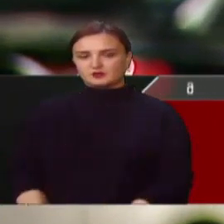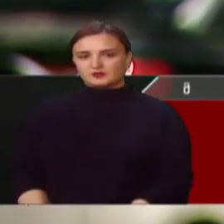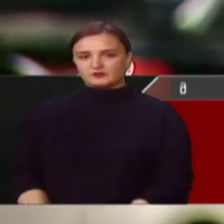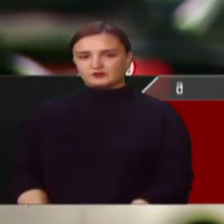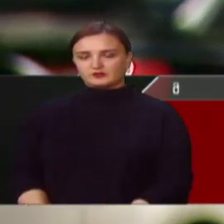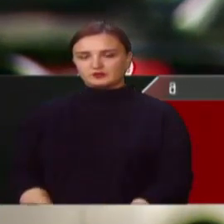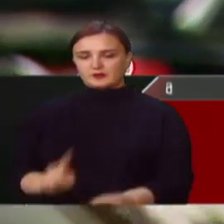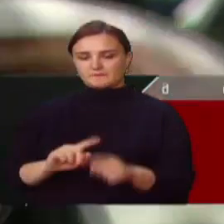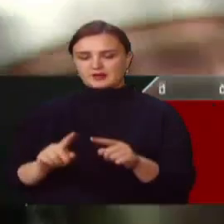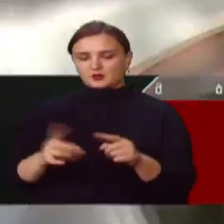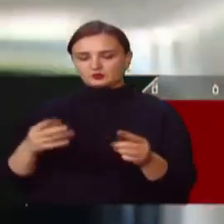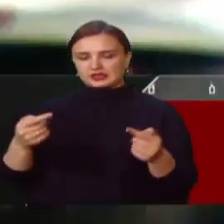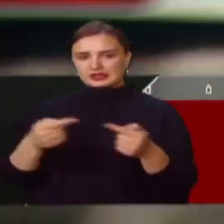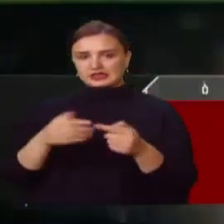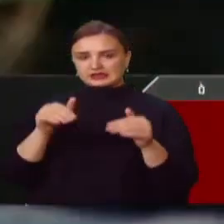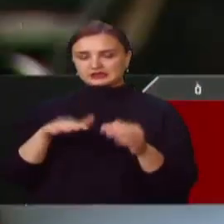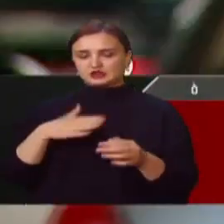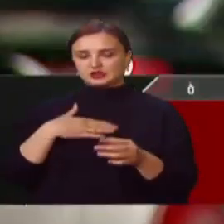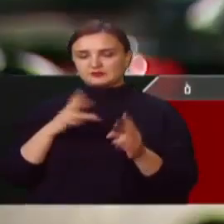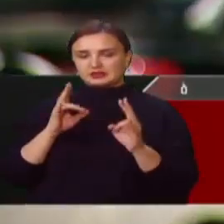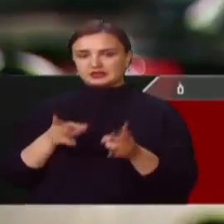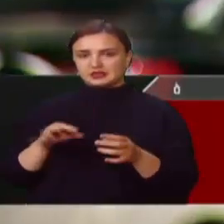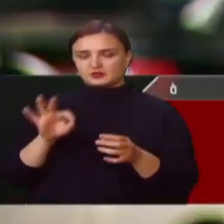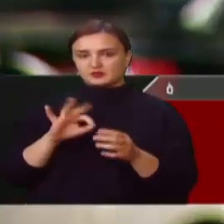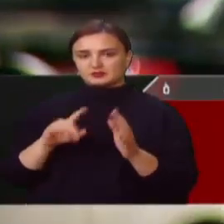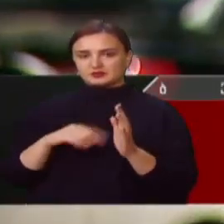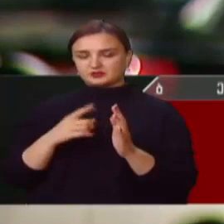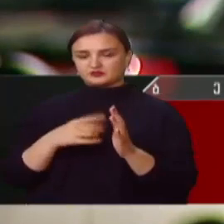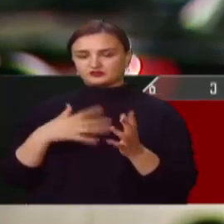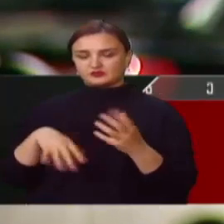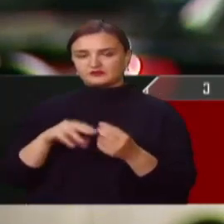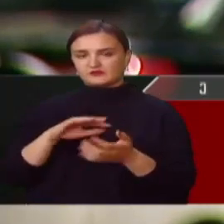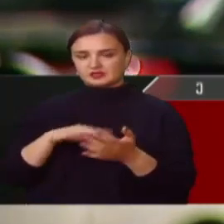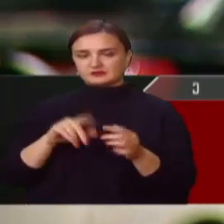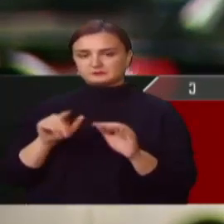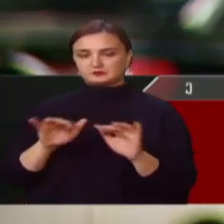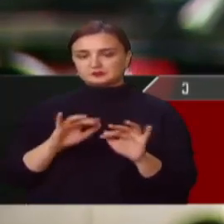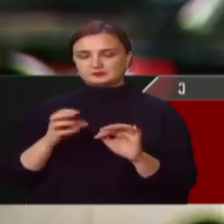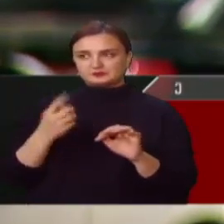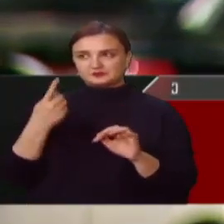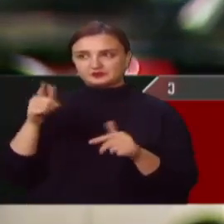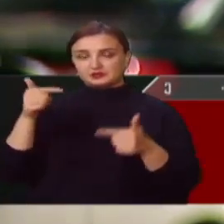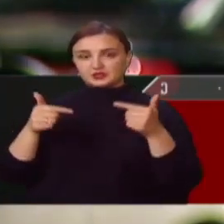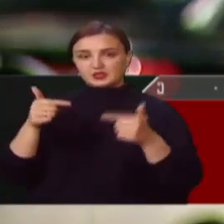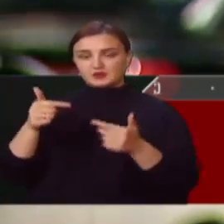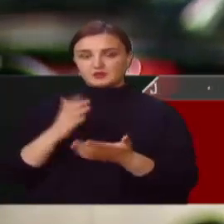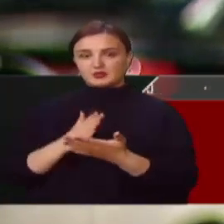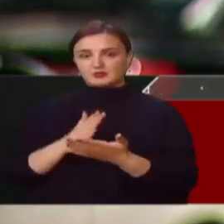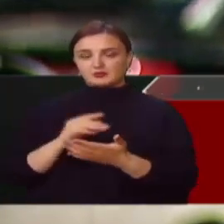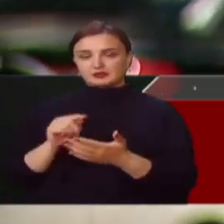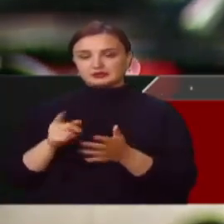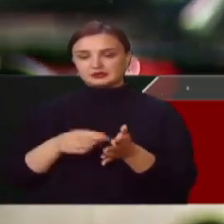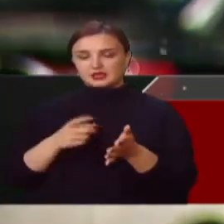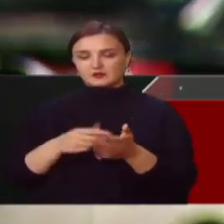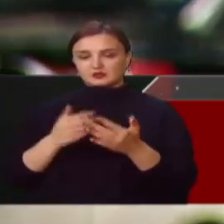მალე დადგინდეს ჩემი დაზარალებულობის საკითხი. ჩვენ ვაგრძელებთ ვაიც ამ პროცესს, კიდე სხვა კამერებიც არის. რაღაც